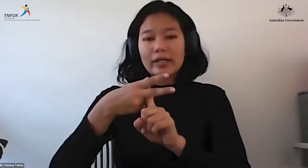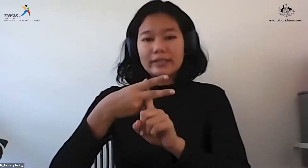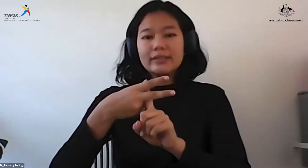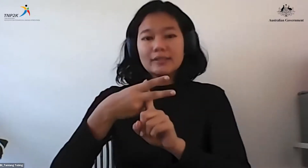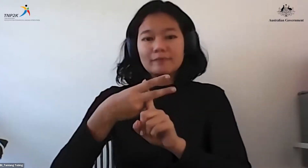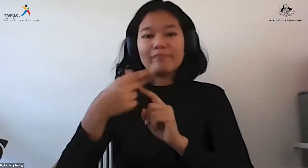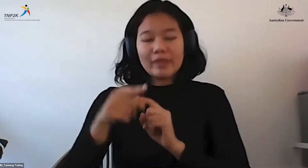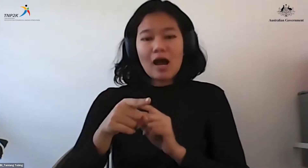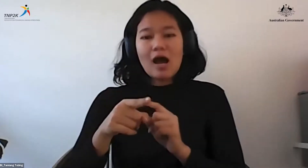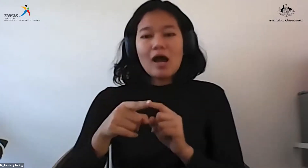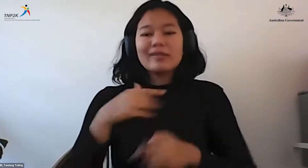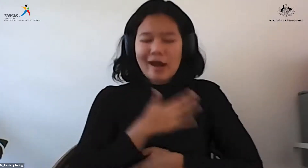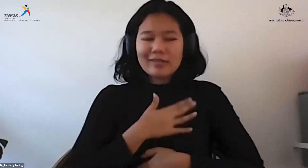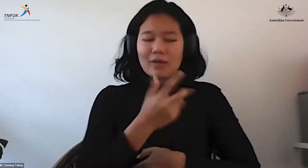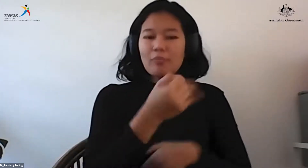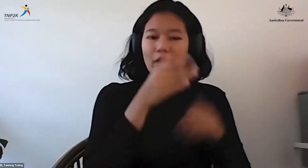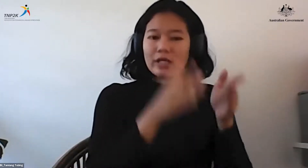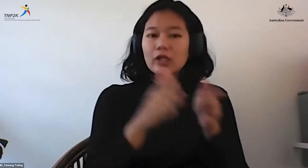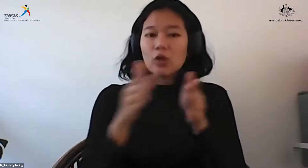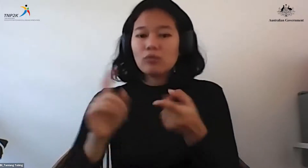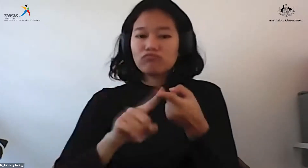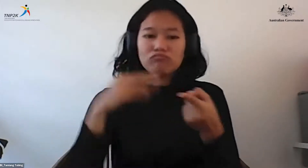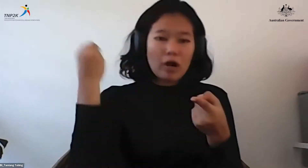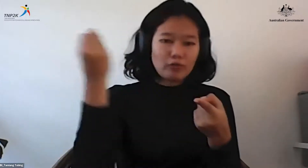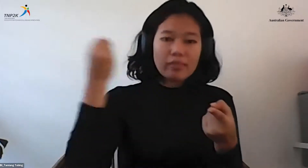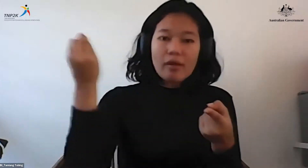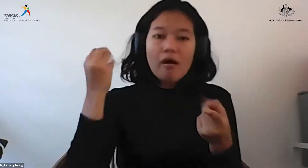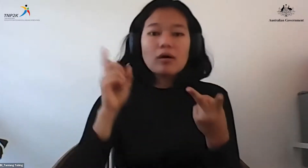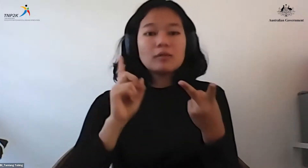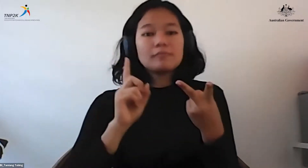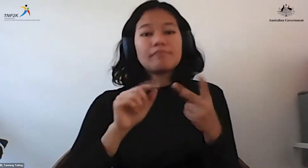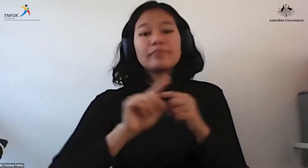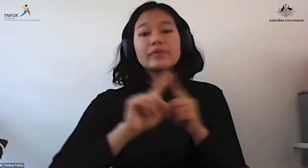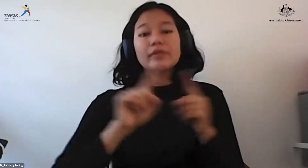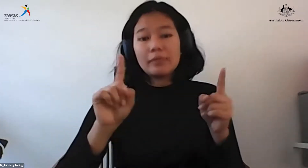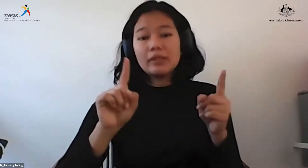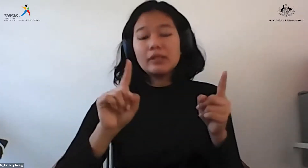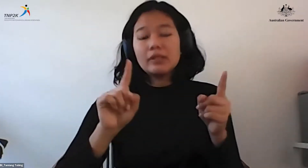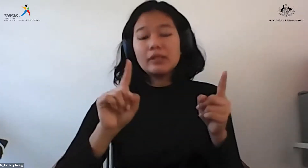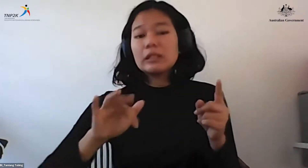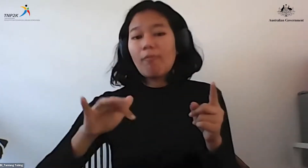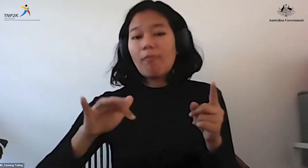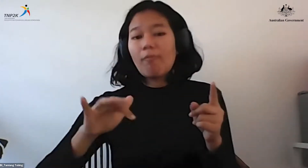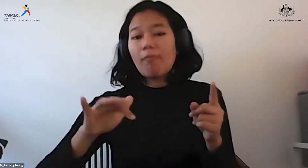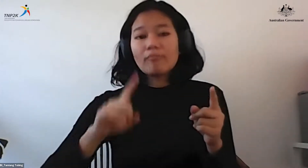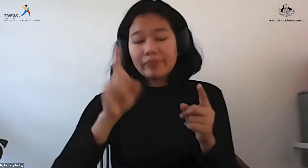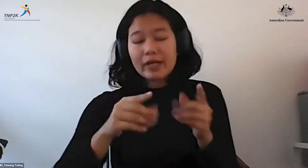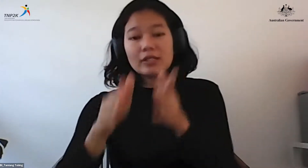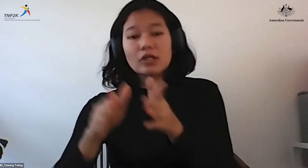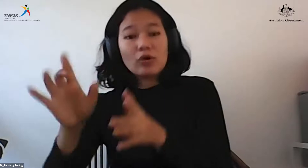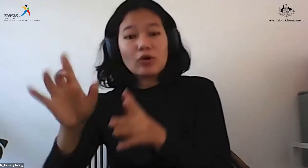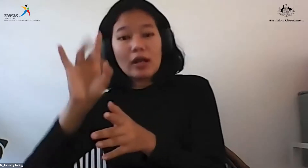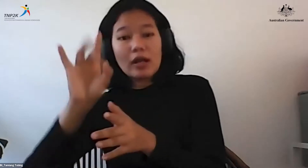berbagai sektor, ya, sektor pariwisata khususnya, tetapi juga kemudian sektor-sektor yang tidak terkait langsung